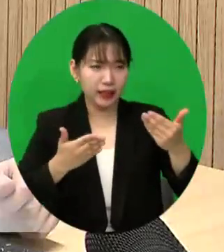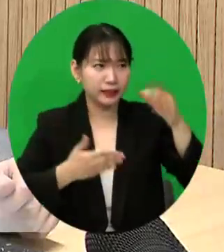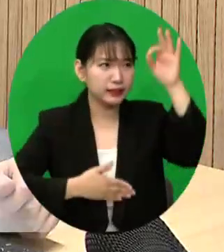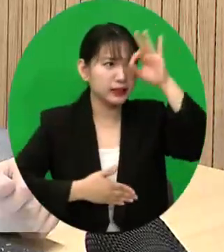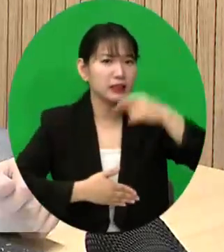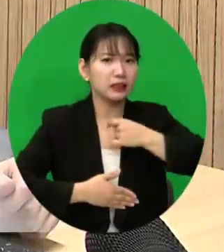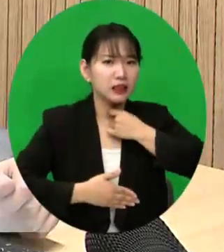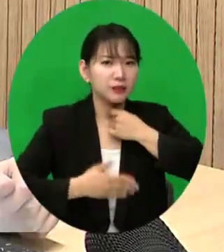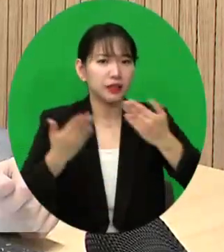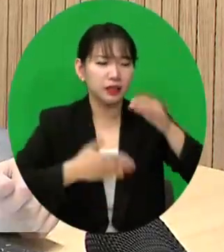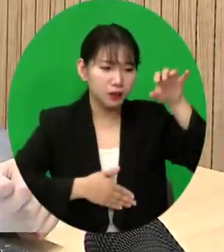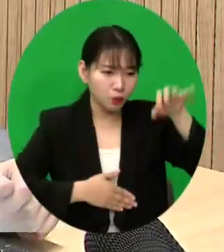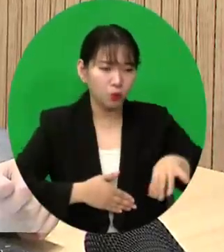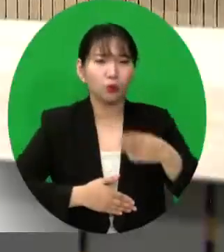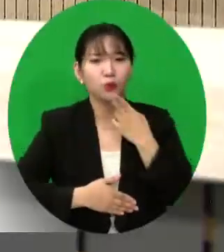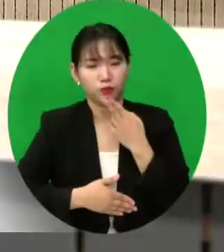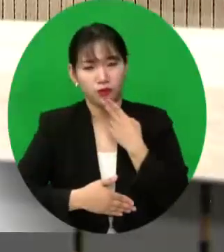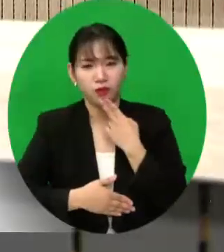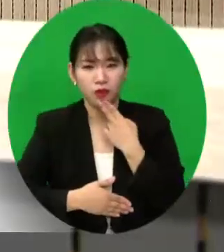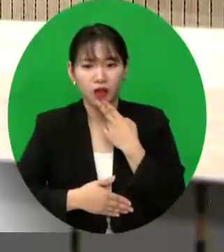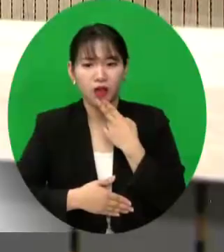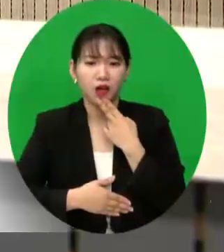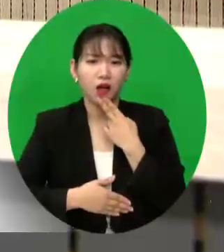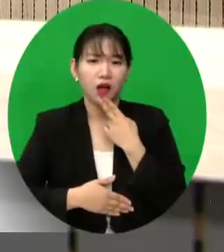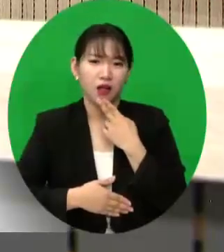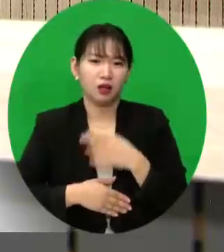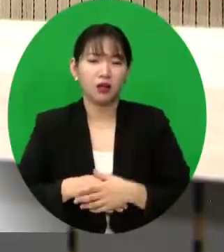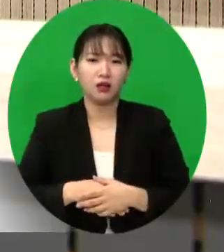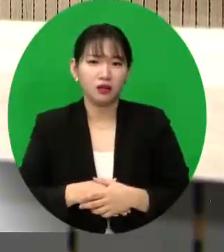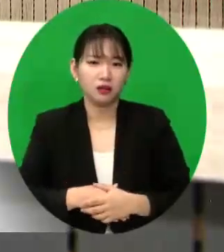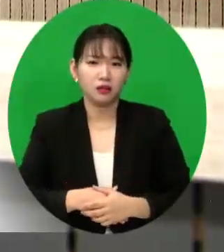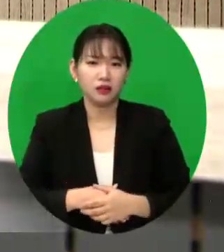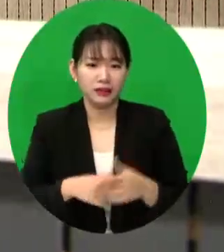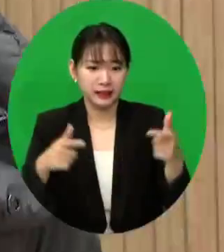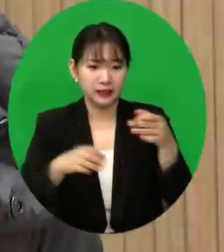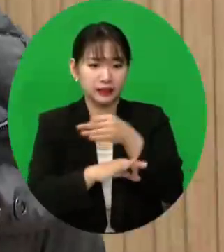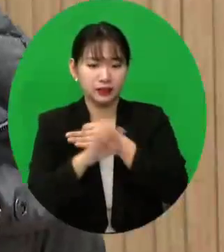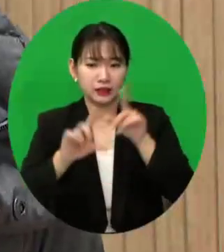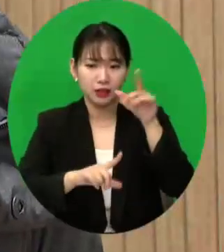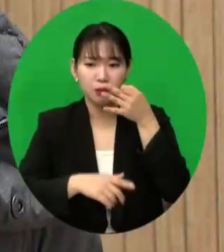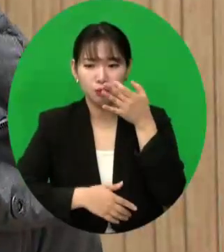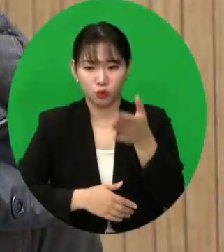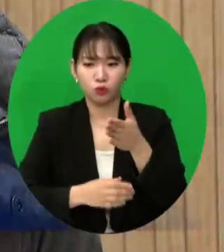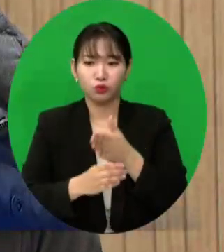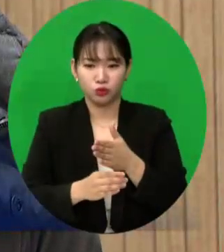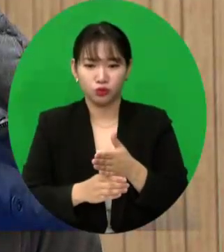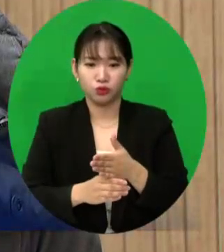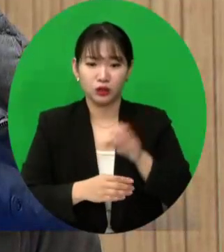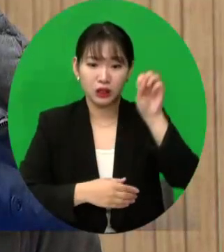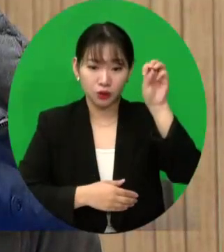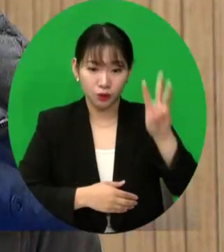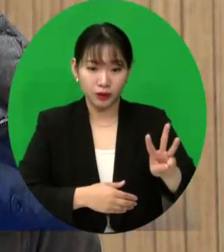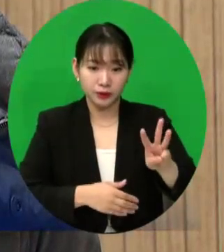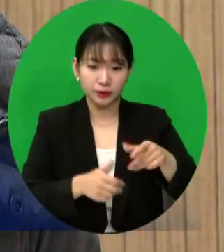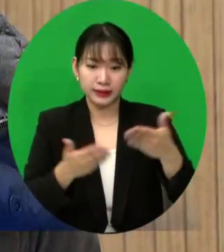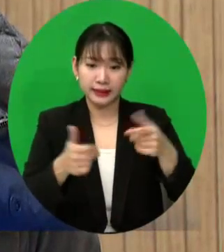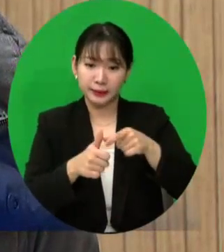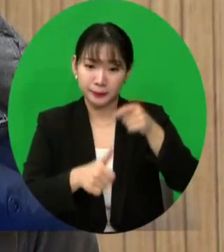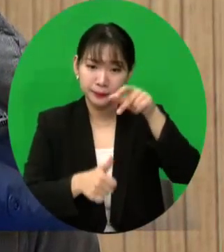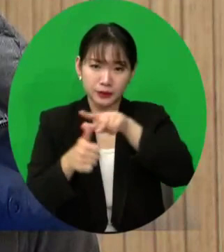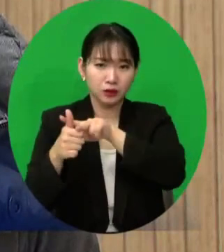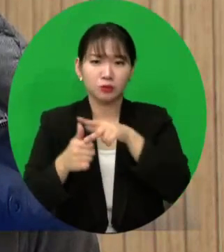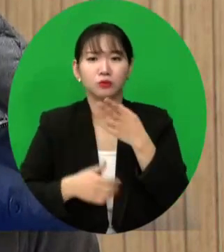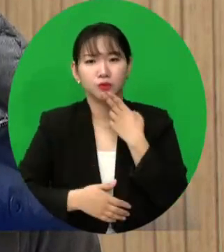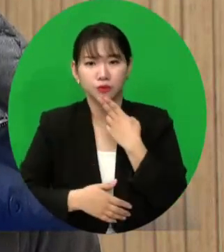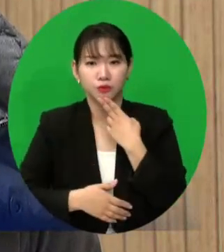기업이 없는 빈약한 지역 경제의 특성을 고스란히 보여주고 있습니다. 광주 쪽 채용 정보도 없고